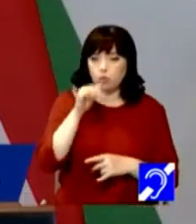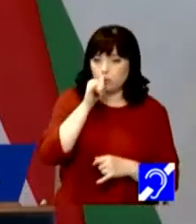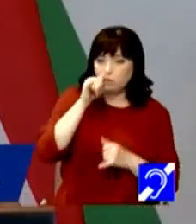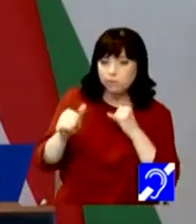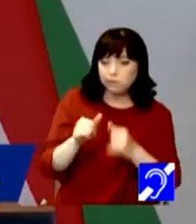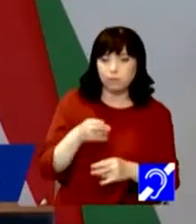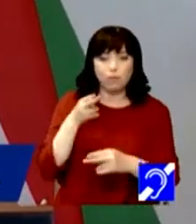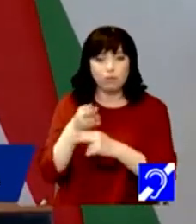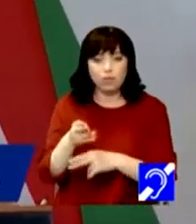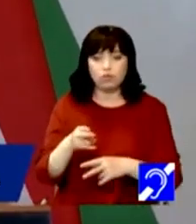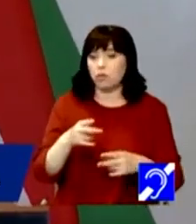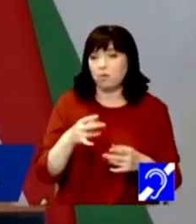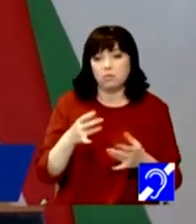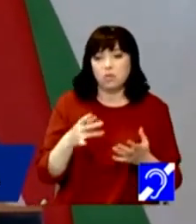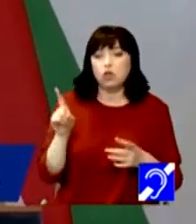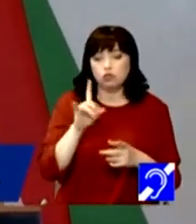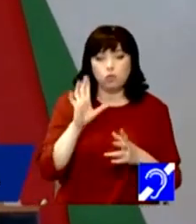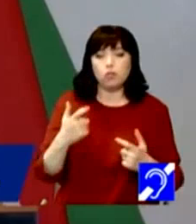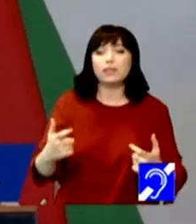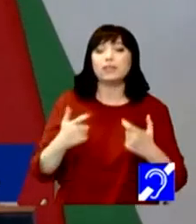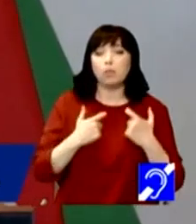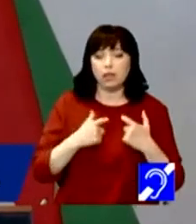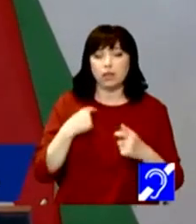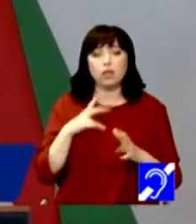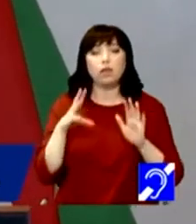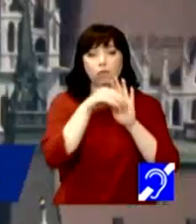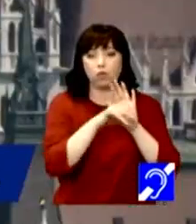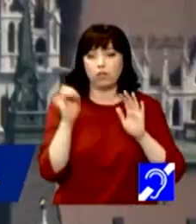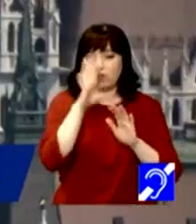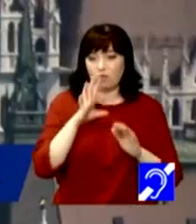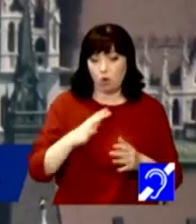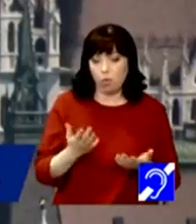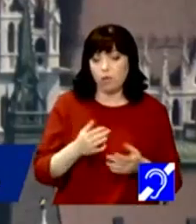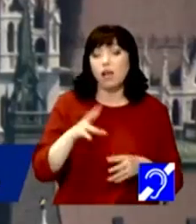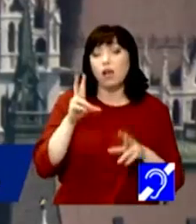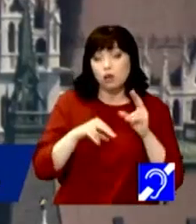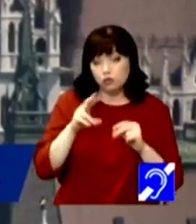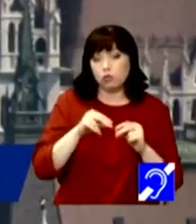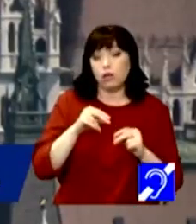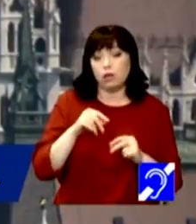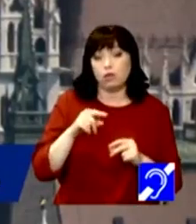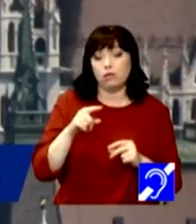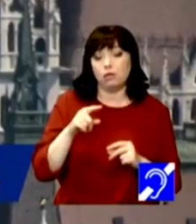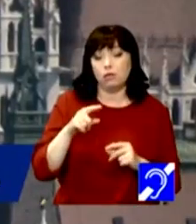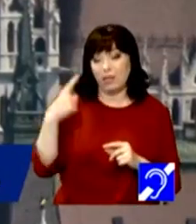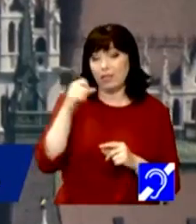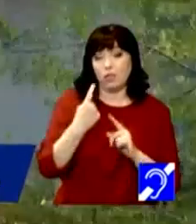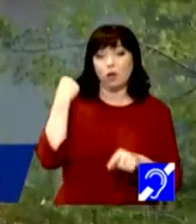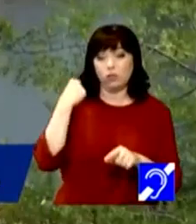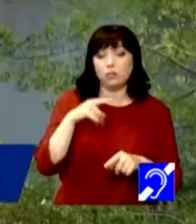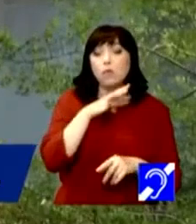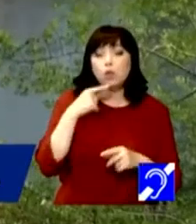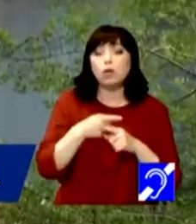intenție a premierului ungar Viktor Orban de a bloca aderarea Ucrainei la UE. Potrivit unui Eurobarometru Flash difuzat săptămâna trecută, mai